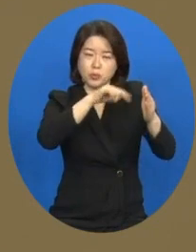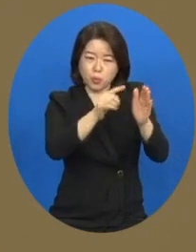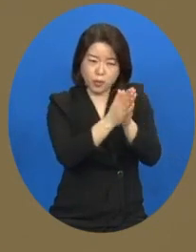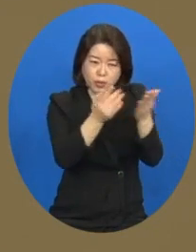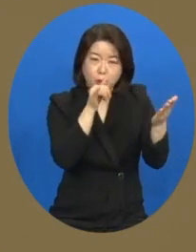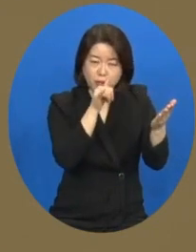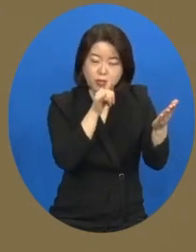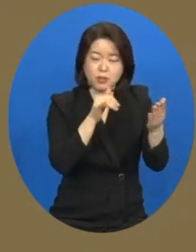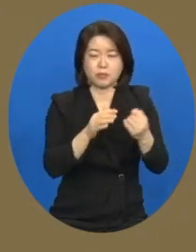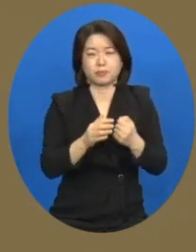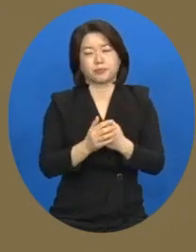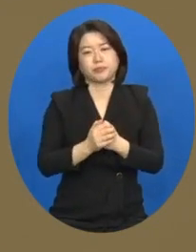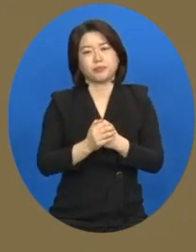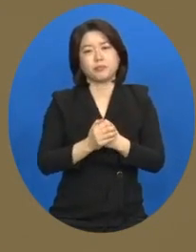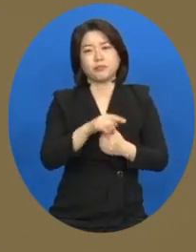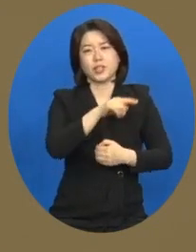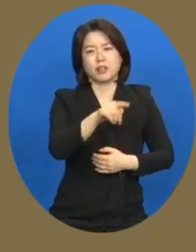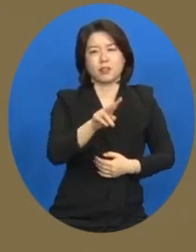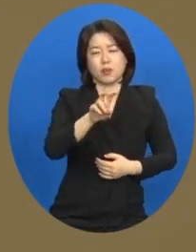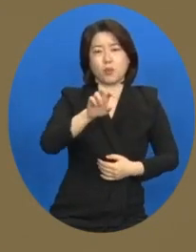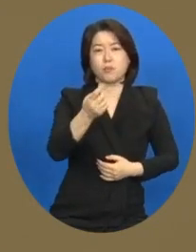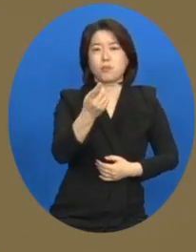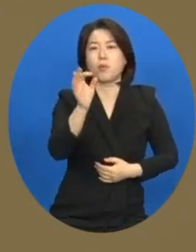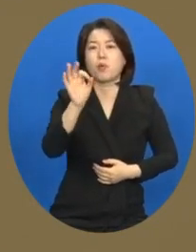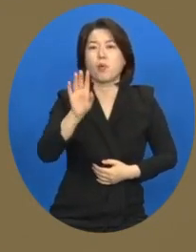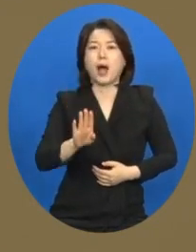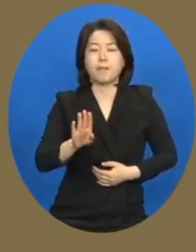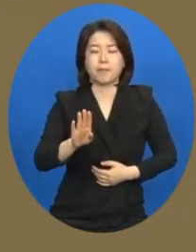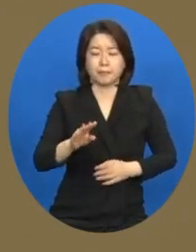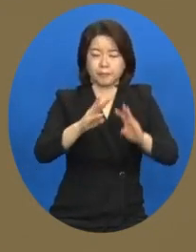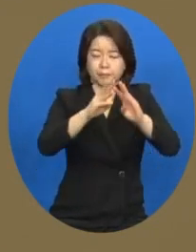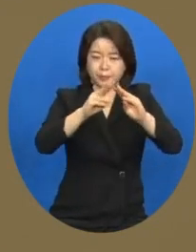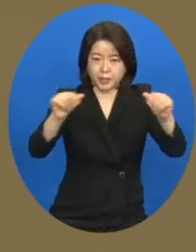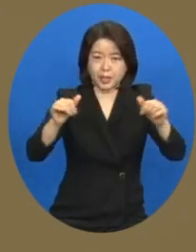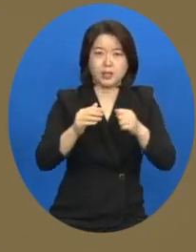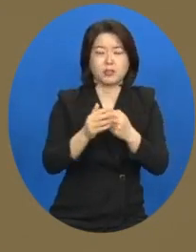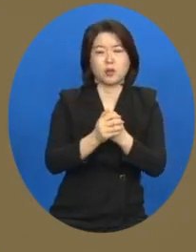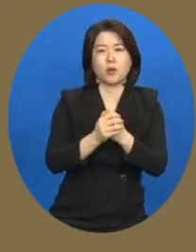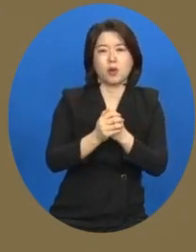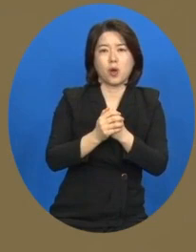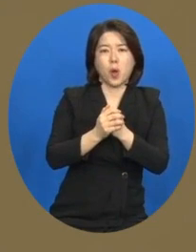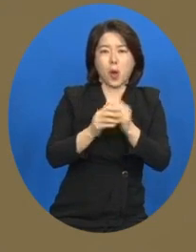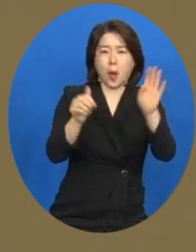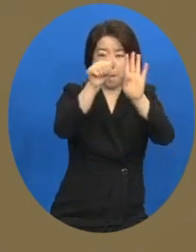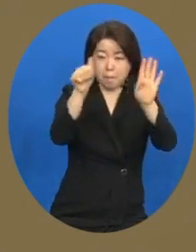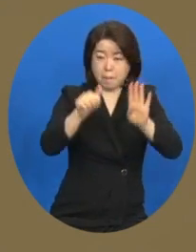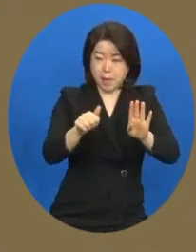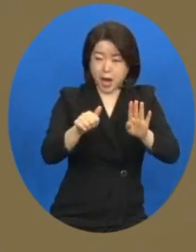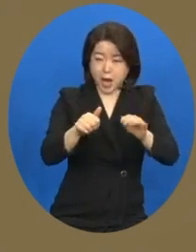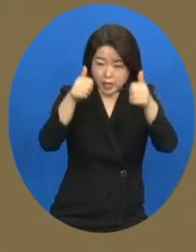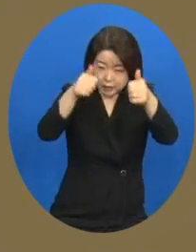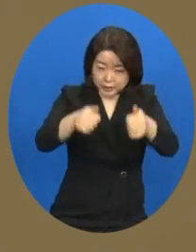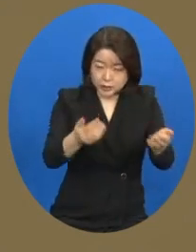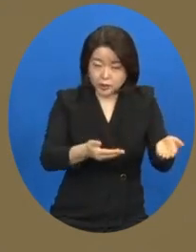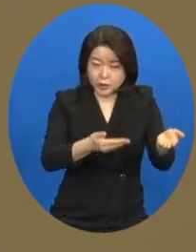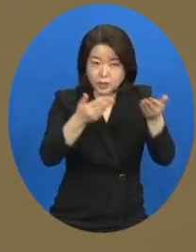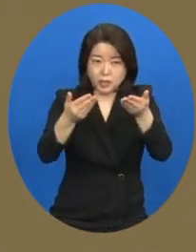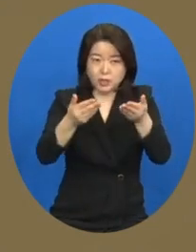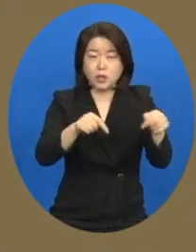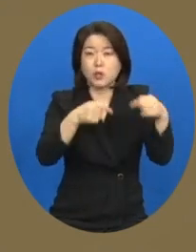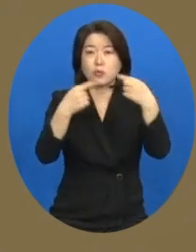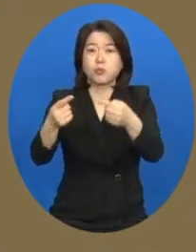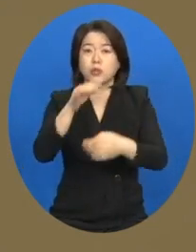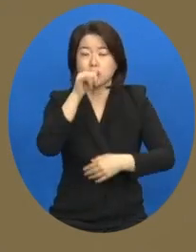땅에서 그들의 우상 숭배하는 일에 동참합니다. 그리고 그 모압 여인들과 음행을